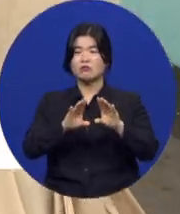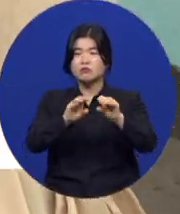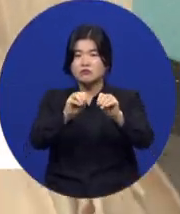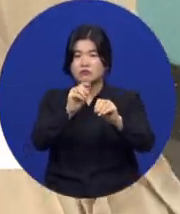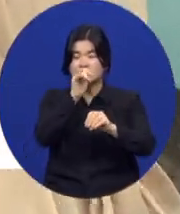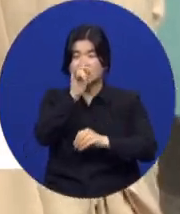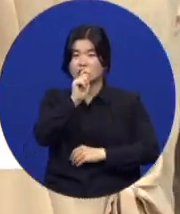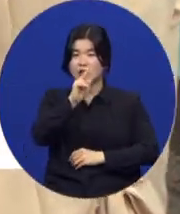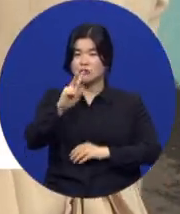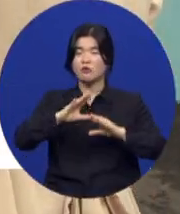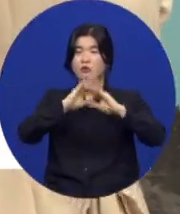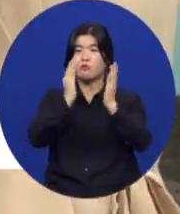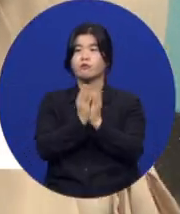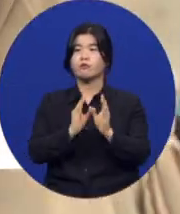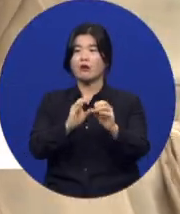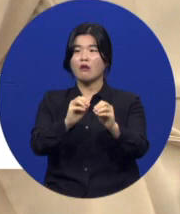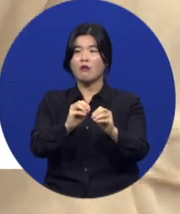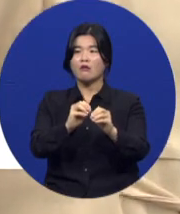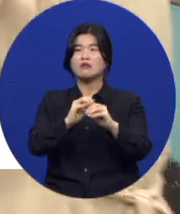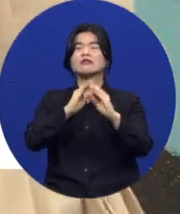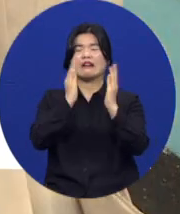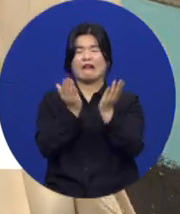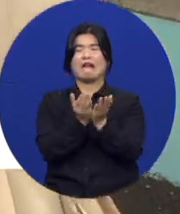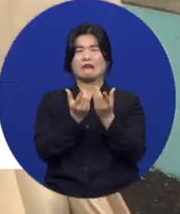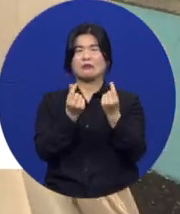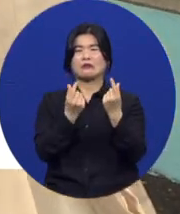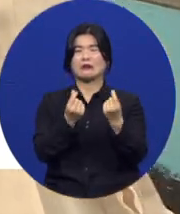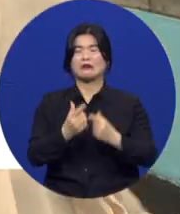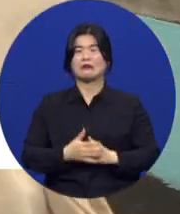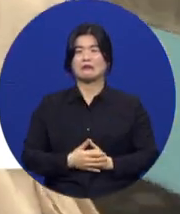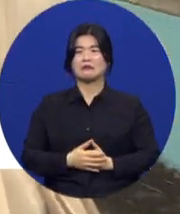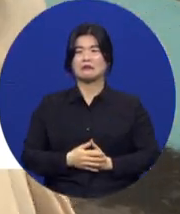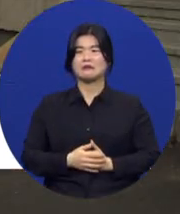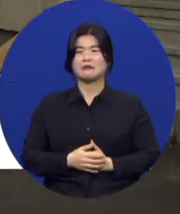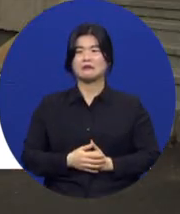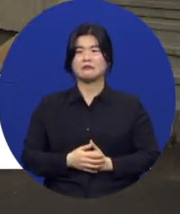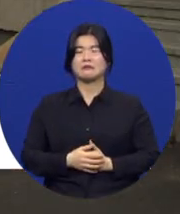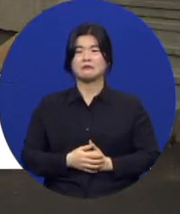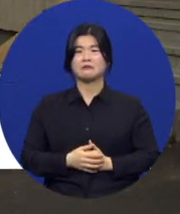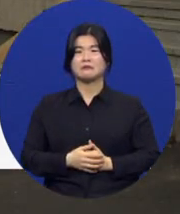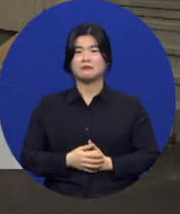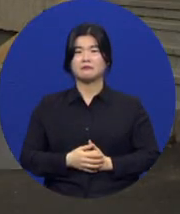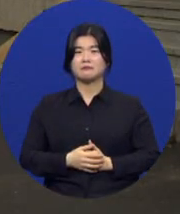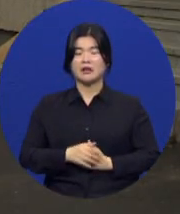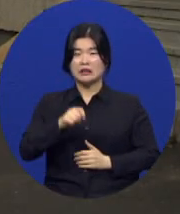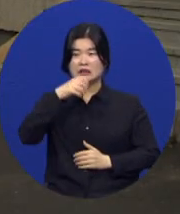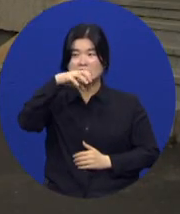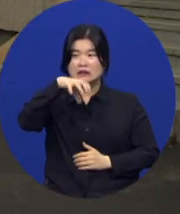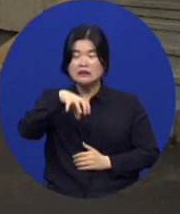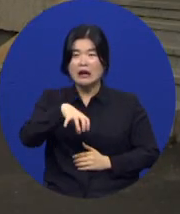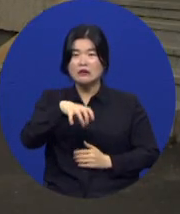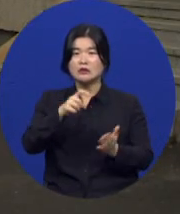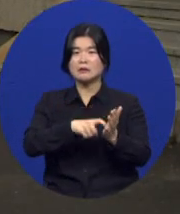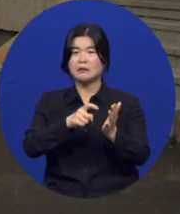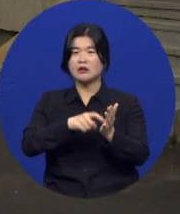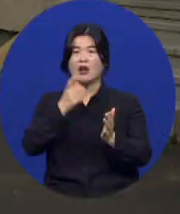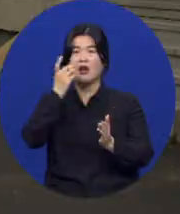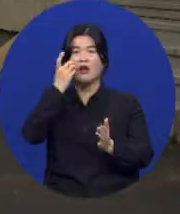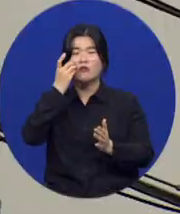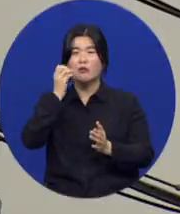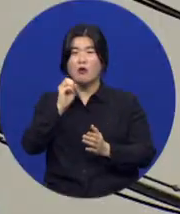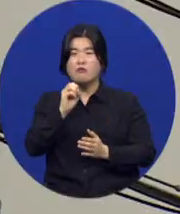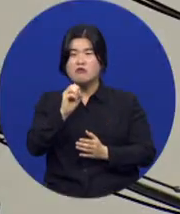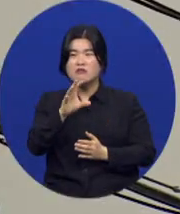꺼 줘 아니 빠진 것이 없어 아까 2분이 가 됐어 음식점 등에서는 급한대로 휴대전화